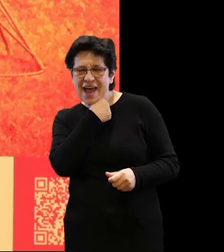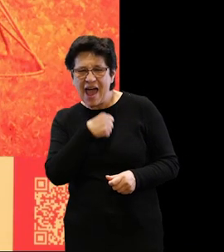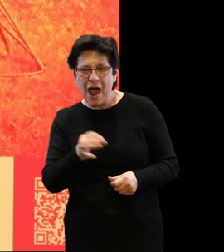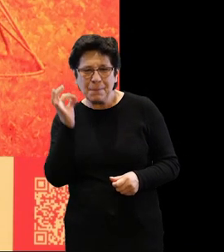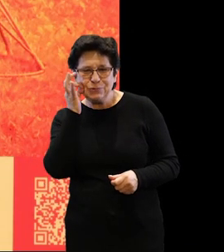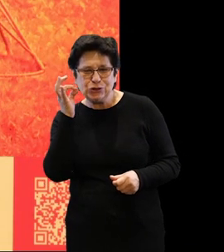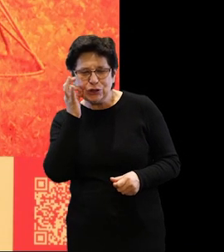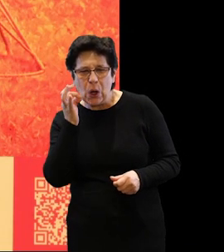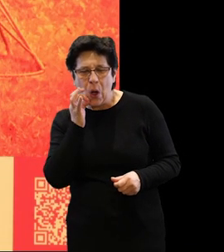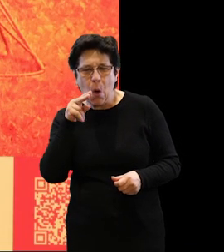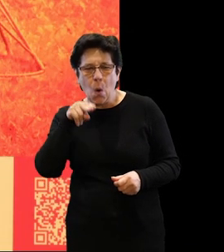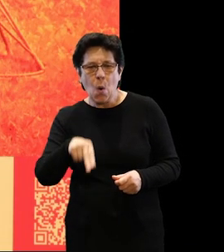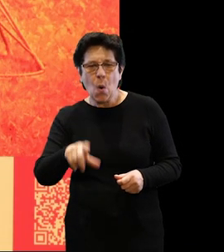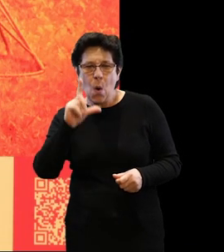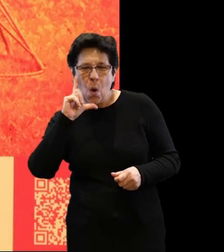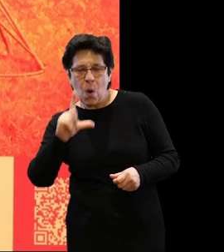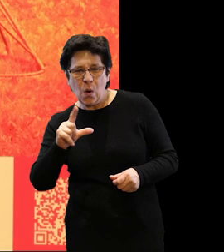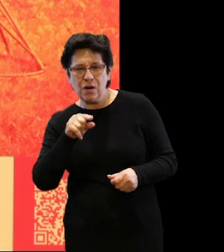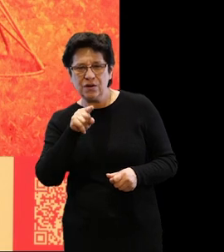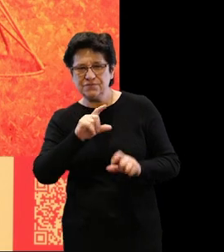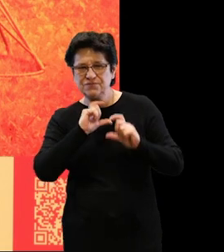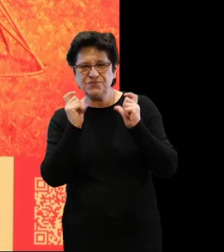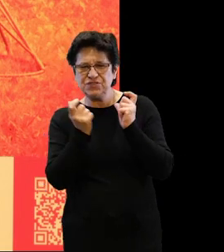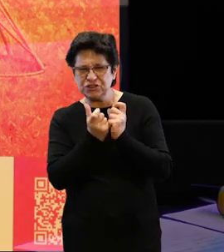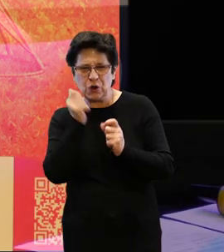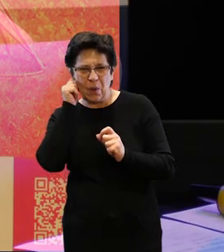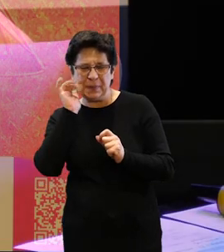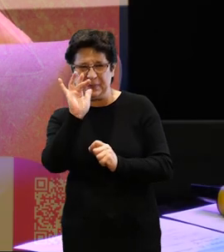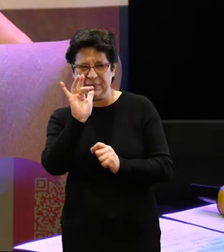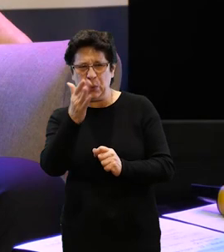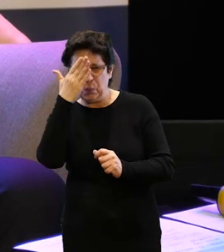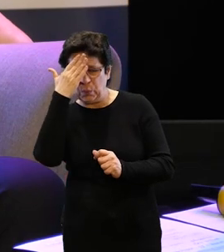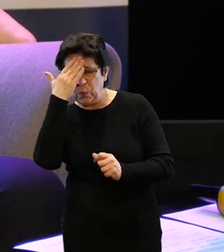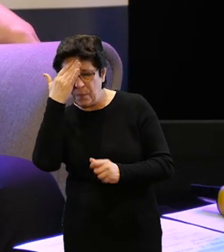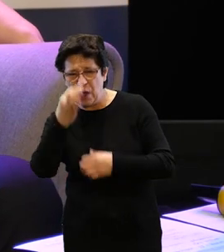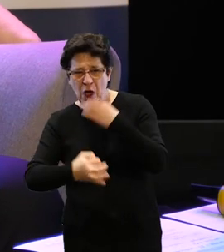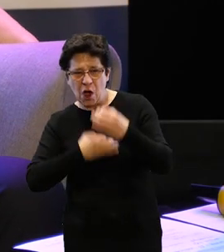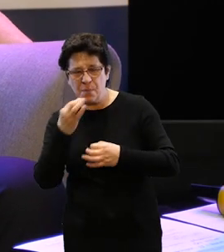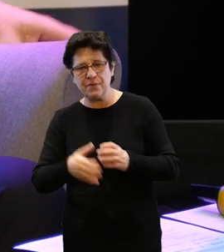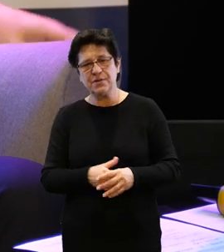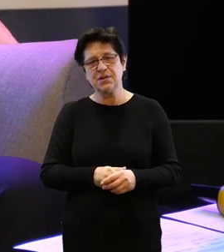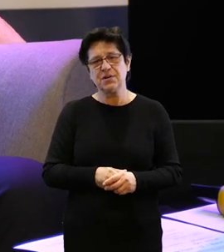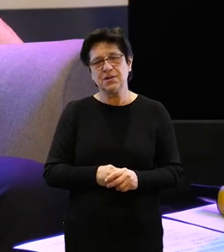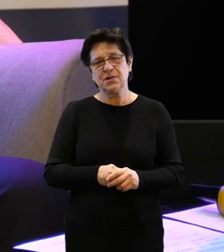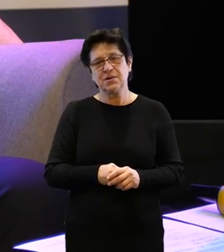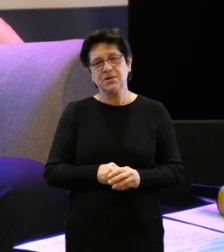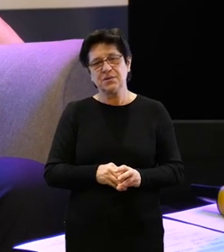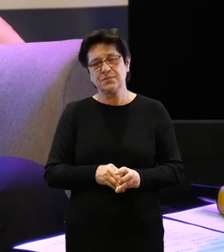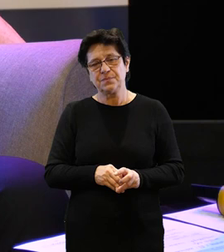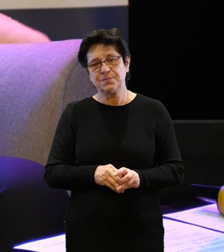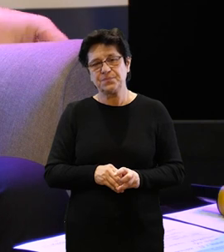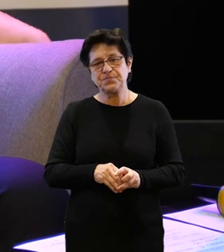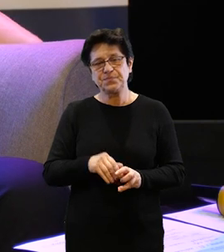też wszystko ta pani Bożena na pewno wszystko umie powiedzieć o każdym ekspon swojego tego tu jest też muzeum